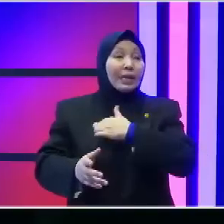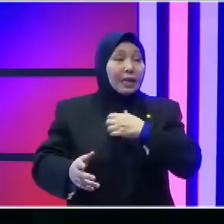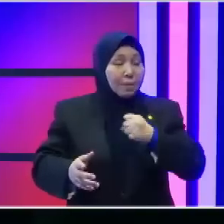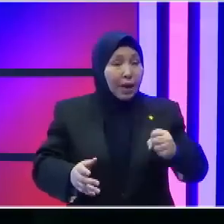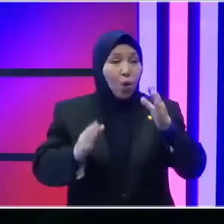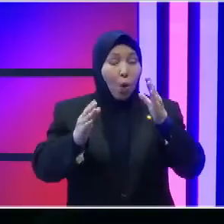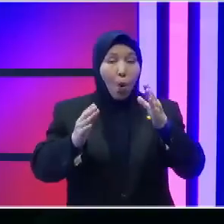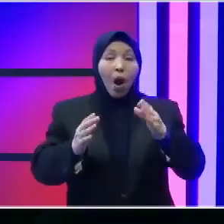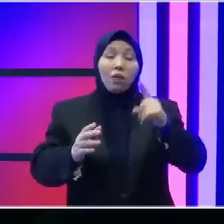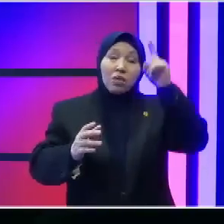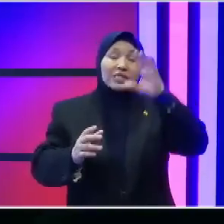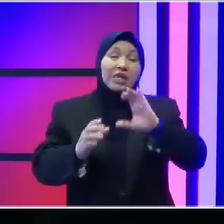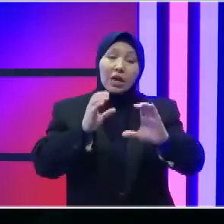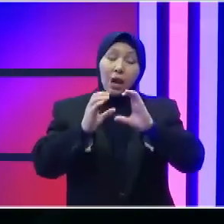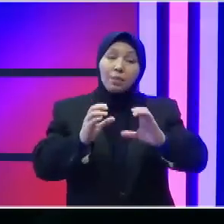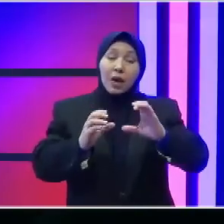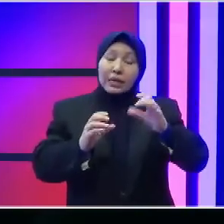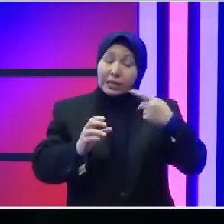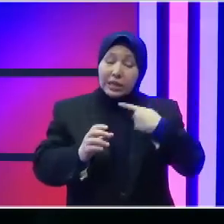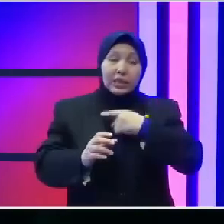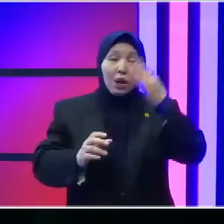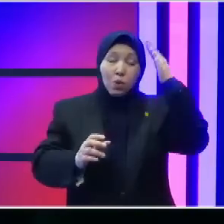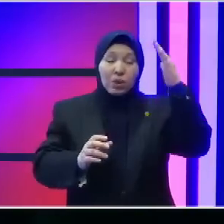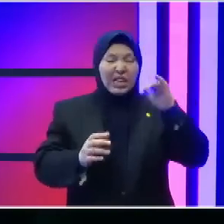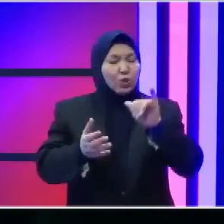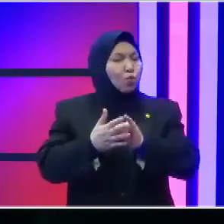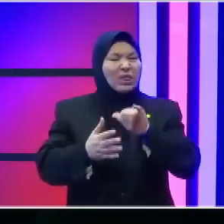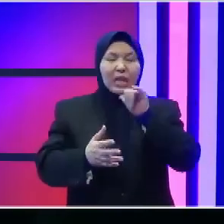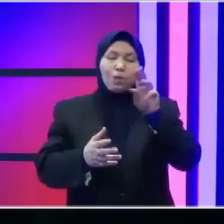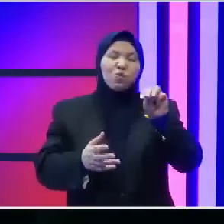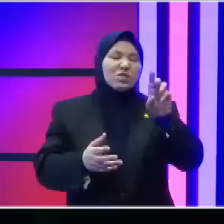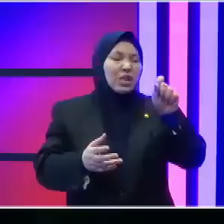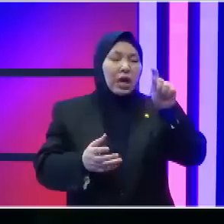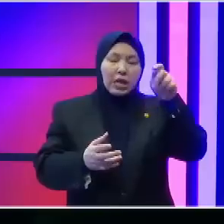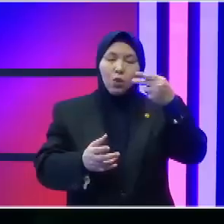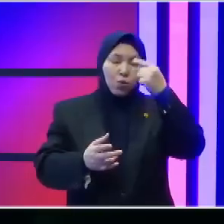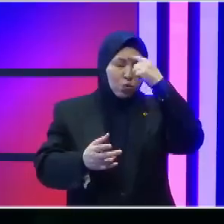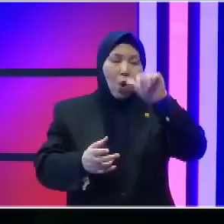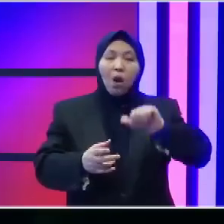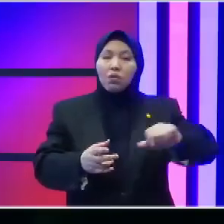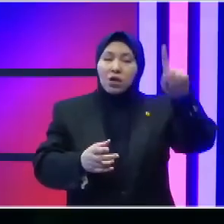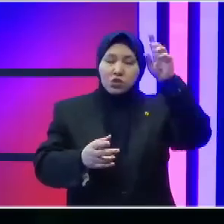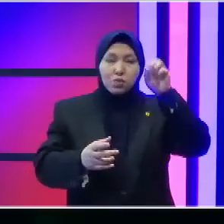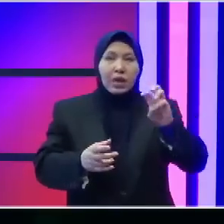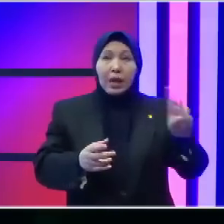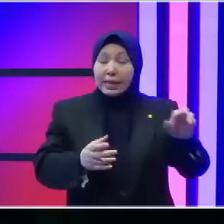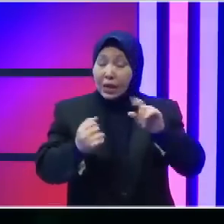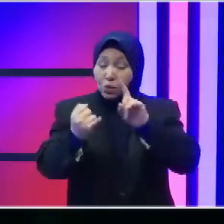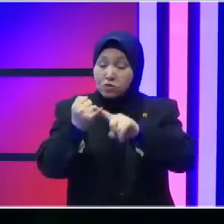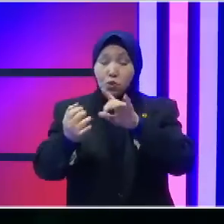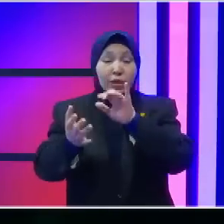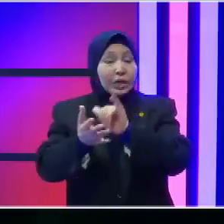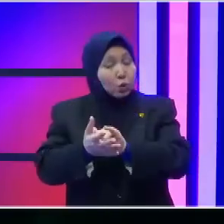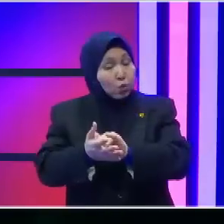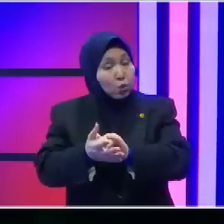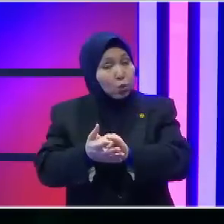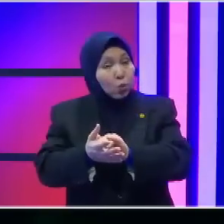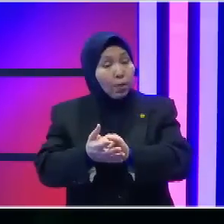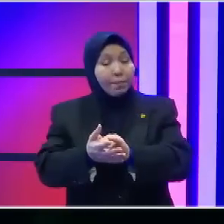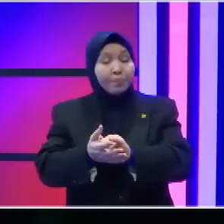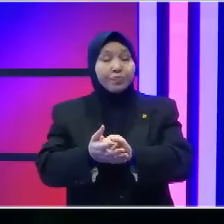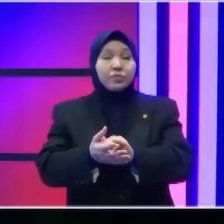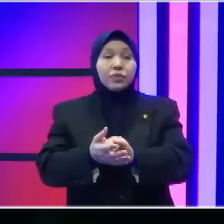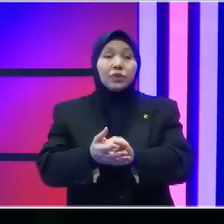cakap, Allah cipta, kita tahu bahawa itu tidak mustahil bagi Allah Subhanahu Wa Taala. Dan di hujung itu, wa kam ahlakna qablahum